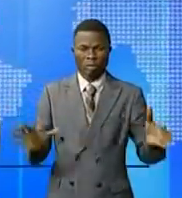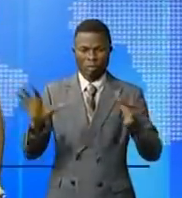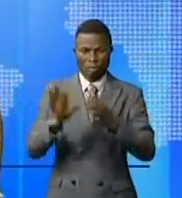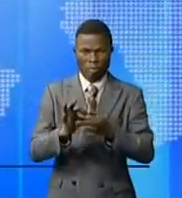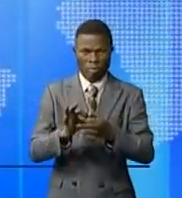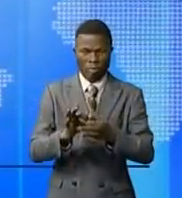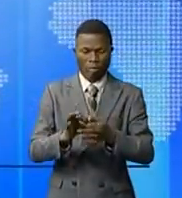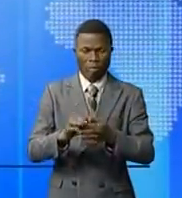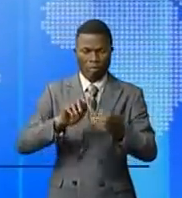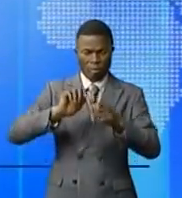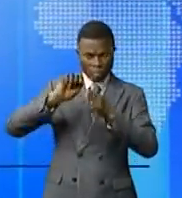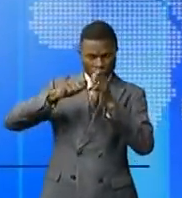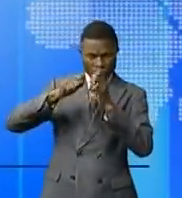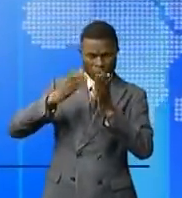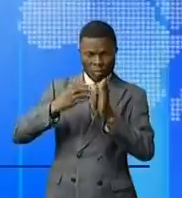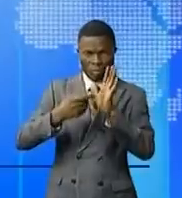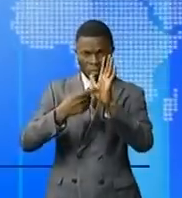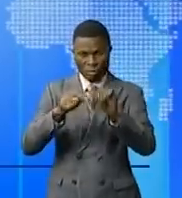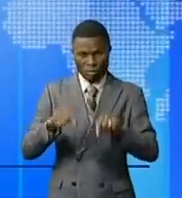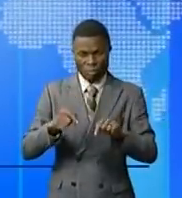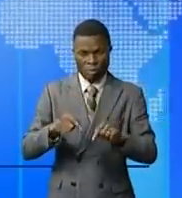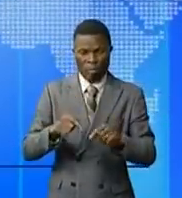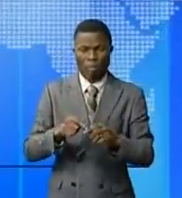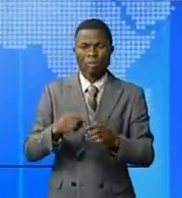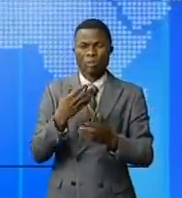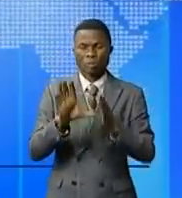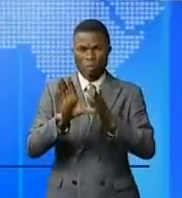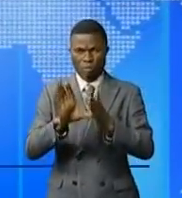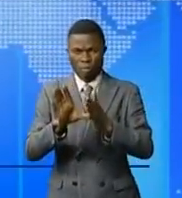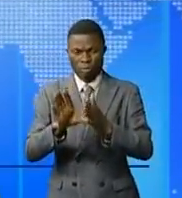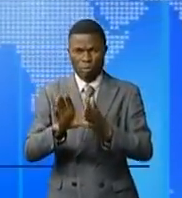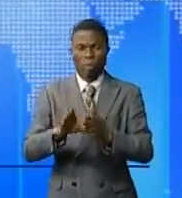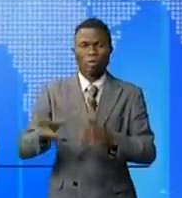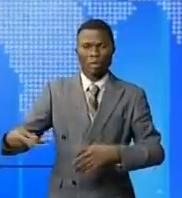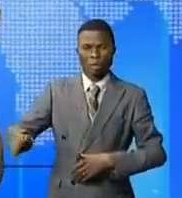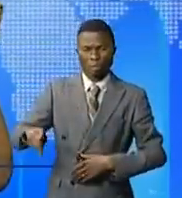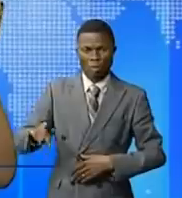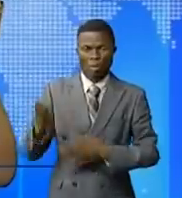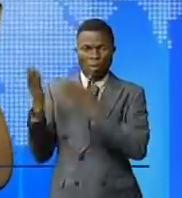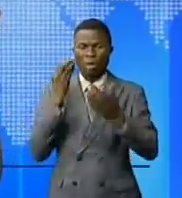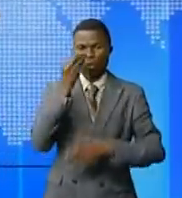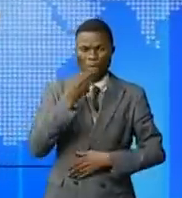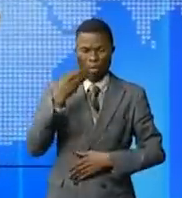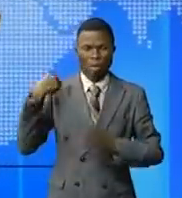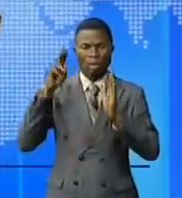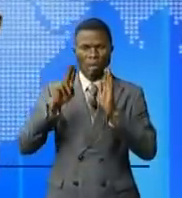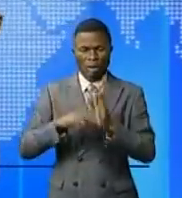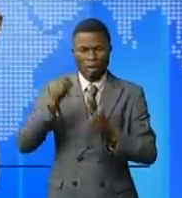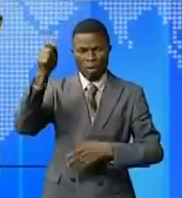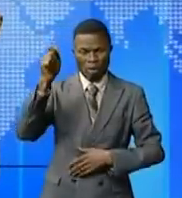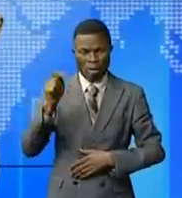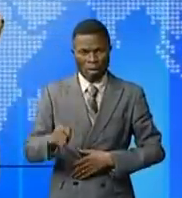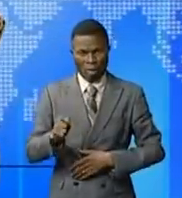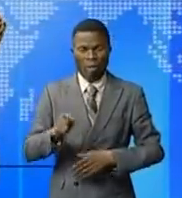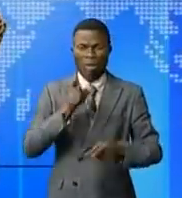la réalisation, nous allons prendre cette fois-ci l'élément de l'état de siège où le porte-parole du gouverneur militaire